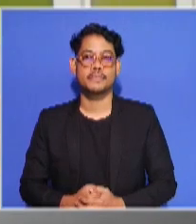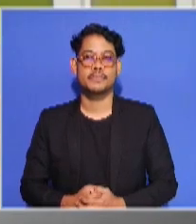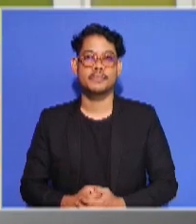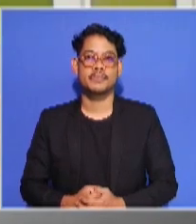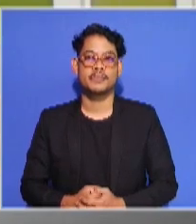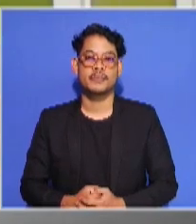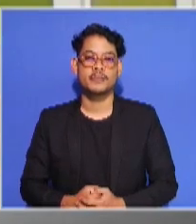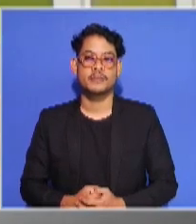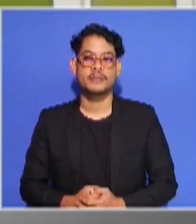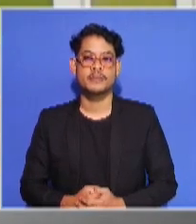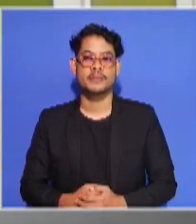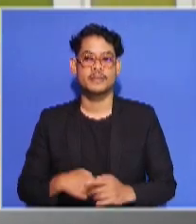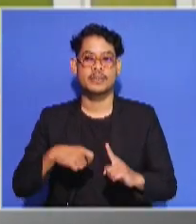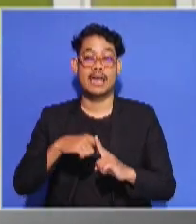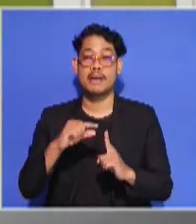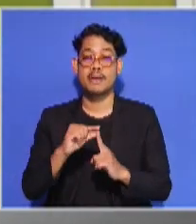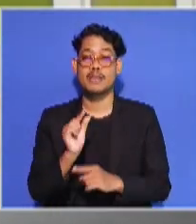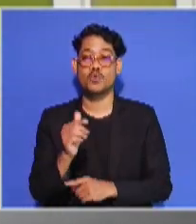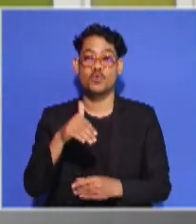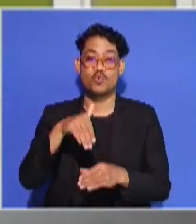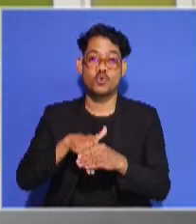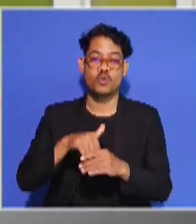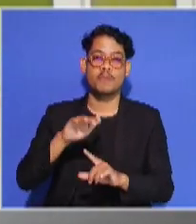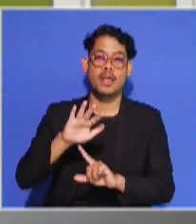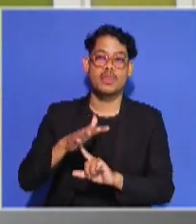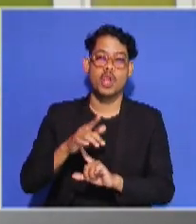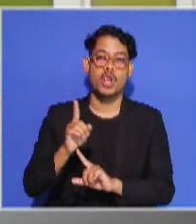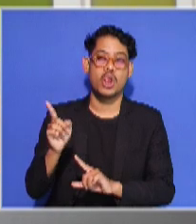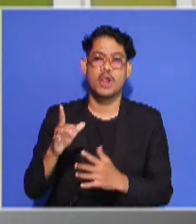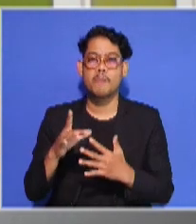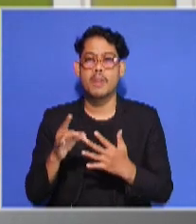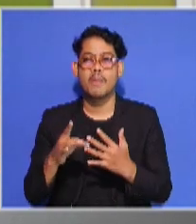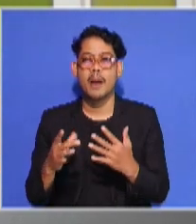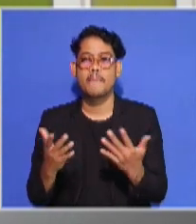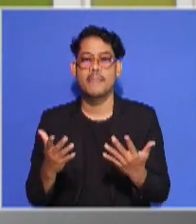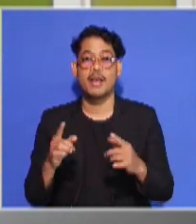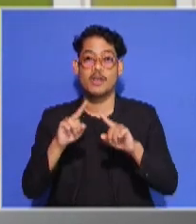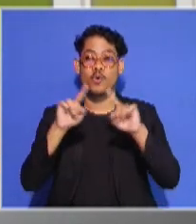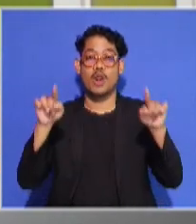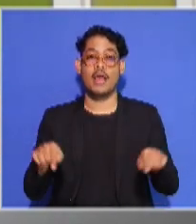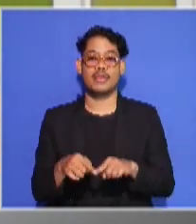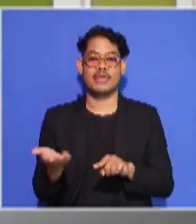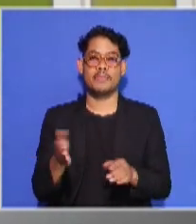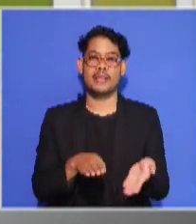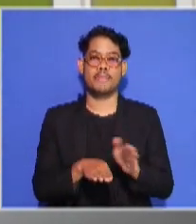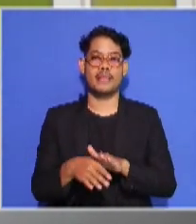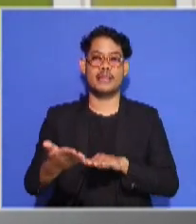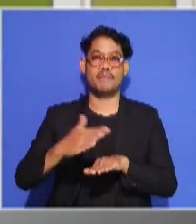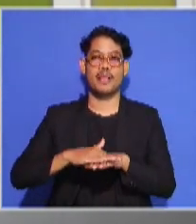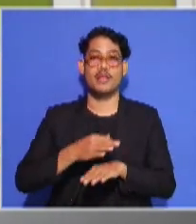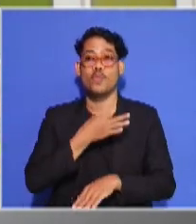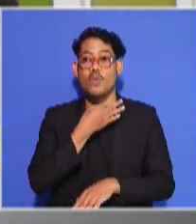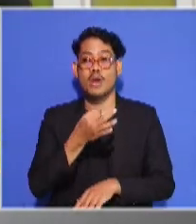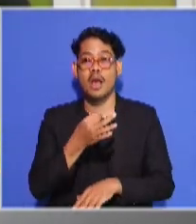Saudara Komisi Pemilihan Umum Kabupaten Bantul melakukan proses sortir dan pelipatan surat suara pemilu 2024 di gudang